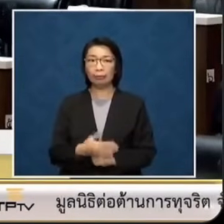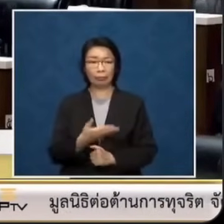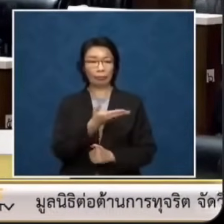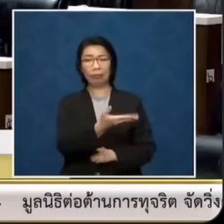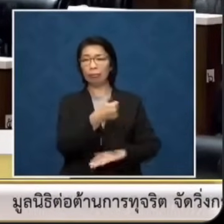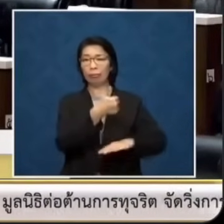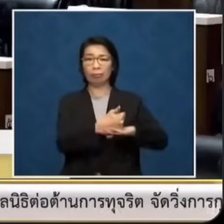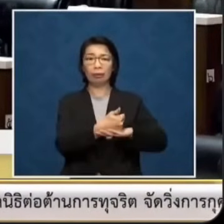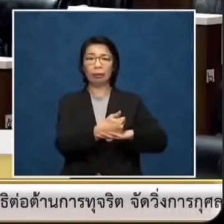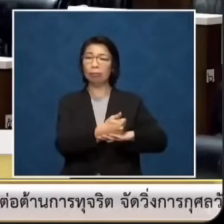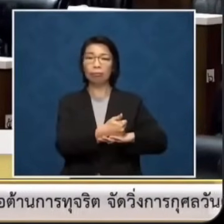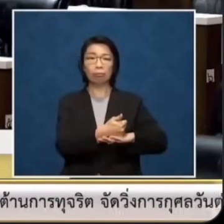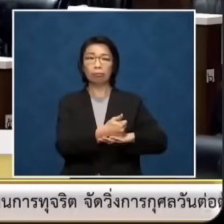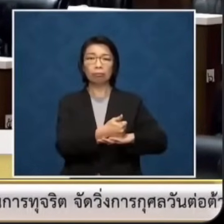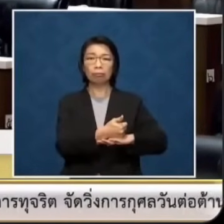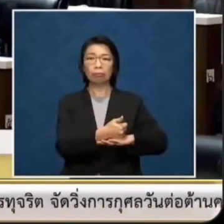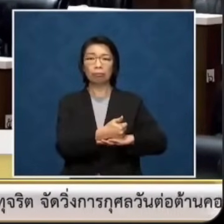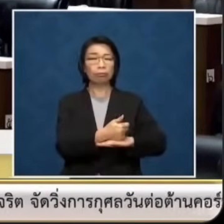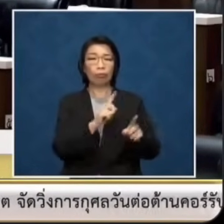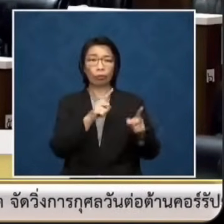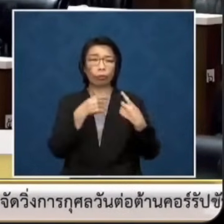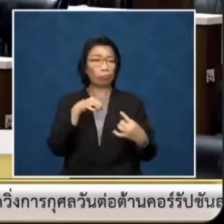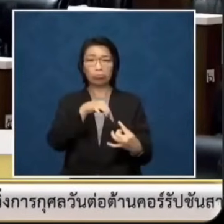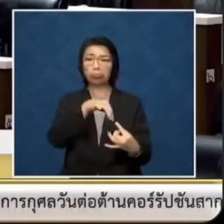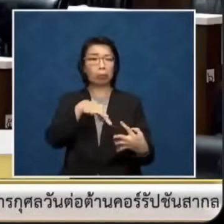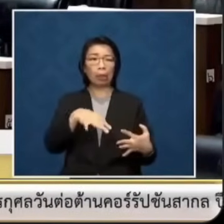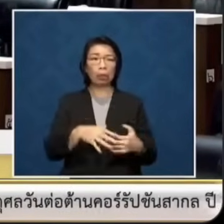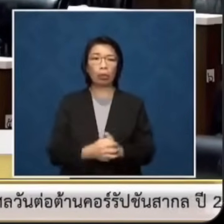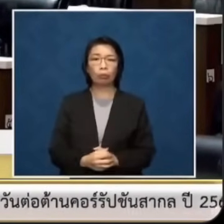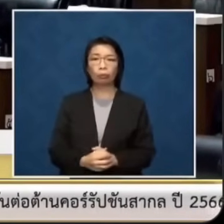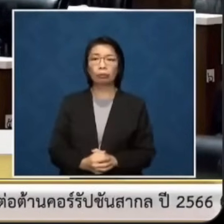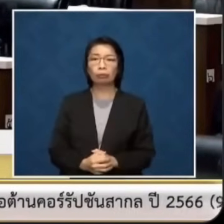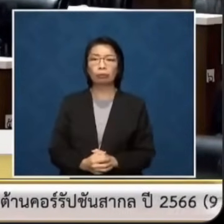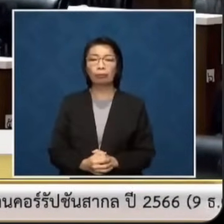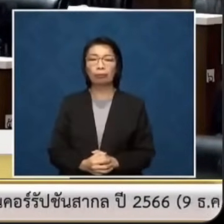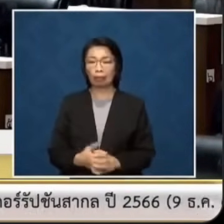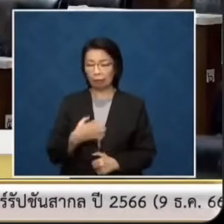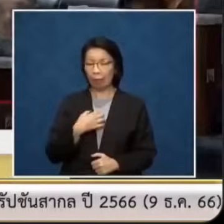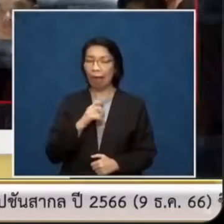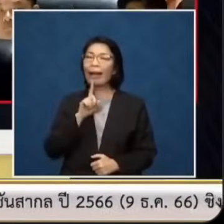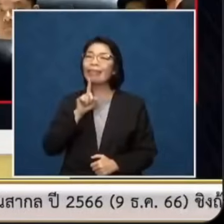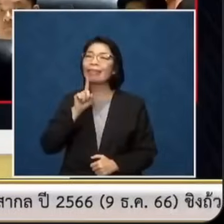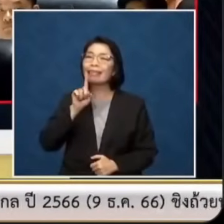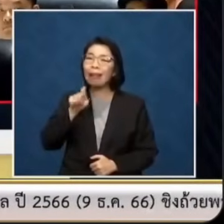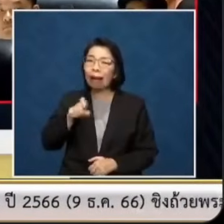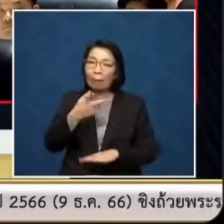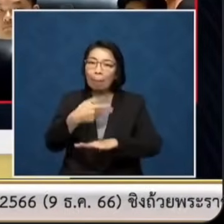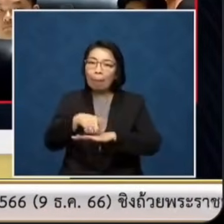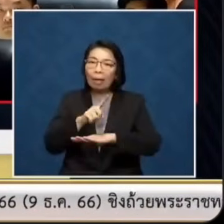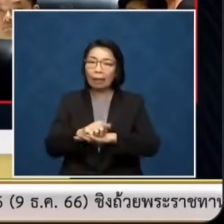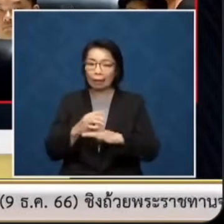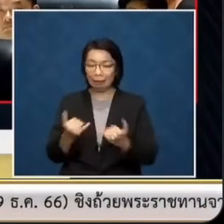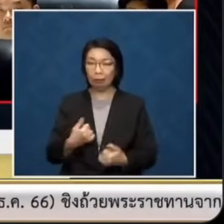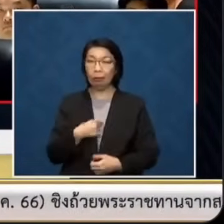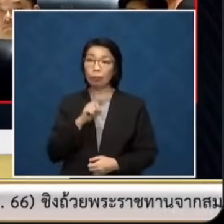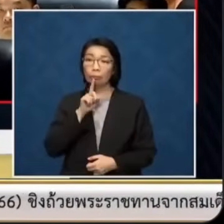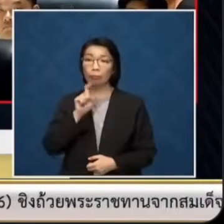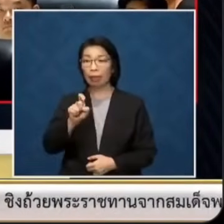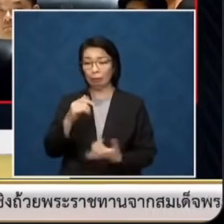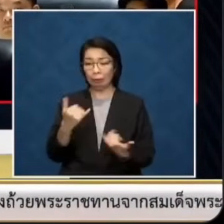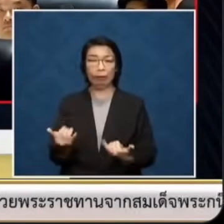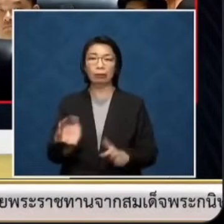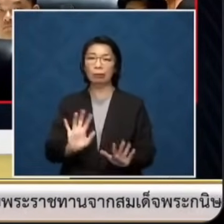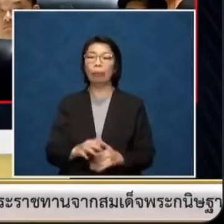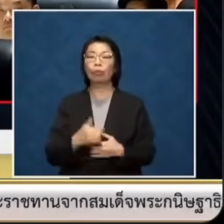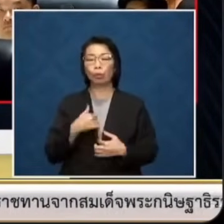ะสมที่จะตอบครับด้วยความเคารพฉะนั้นผมหารือท่านประธานครับผมจะไม่ถามแล้ว